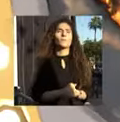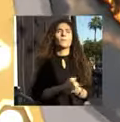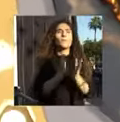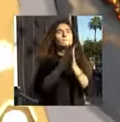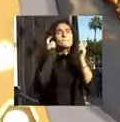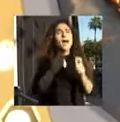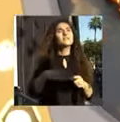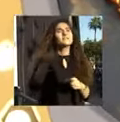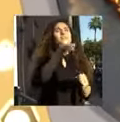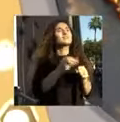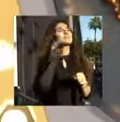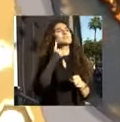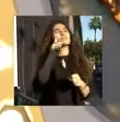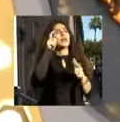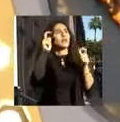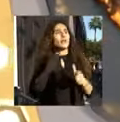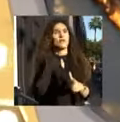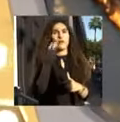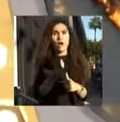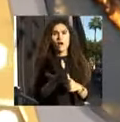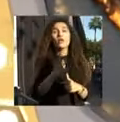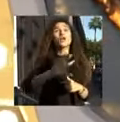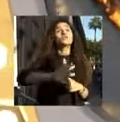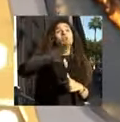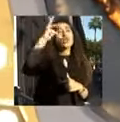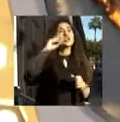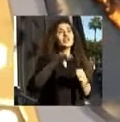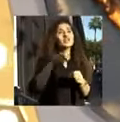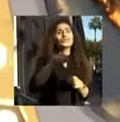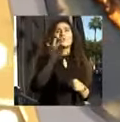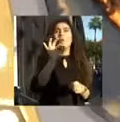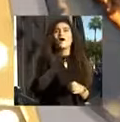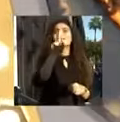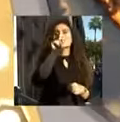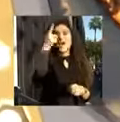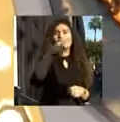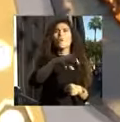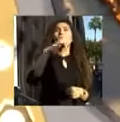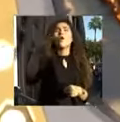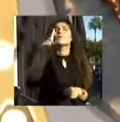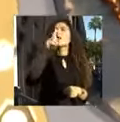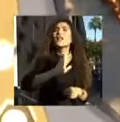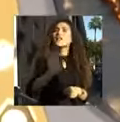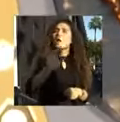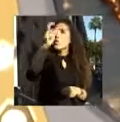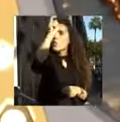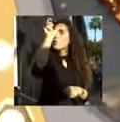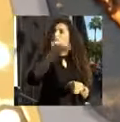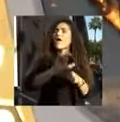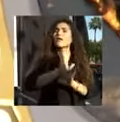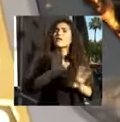Mersin müstesna bir kent. Gelecekte sadece bölgede değil, ülkede değil,